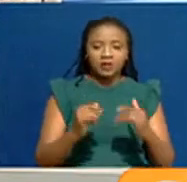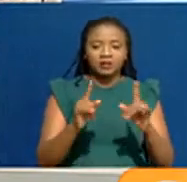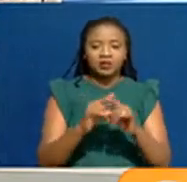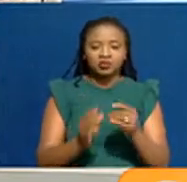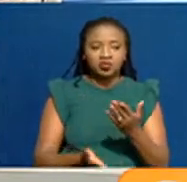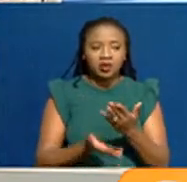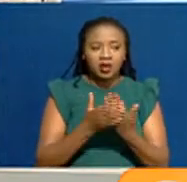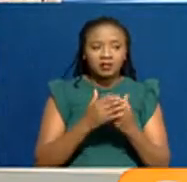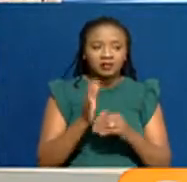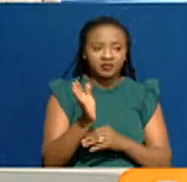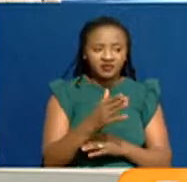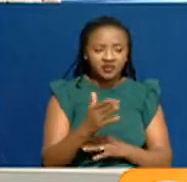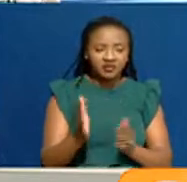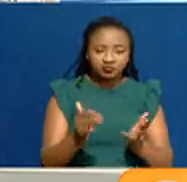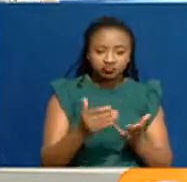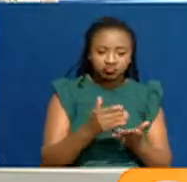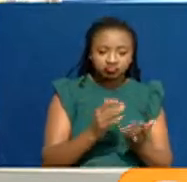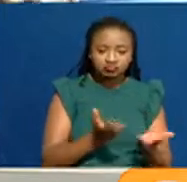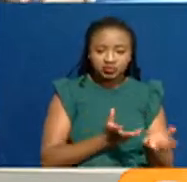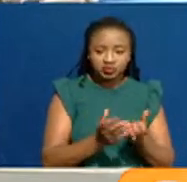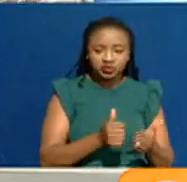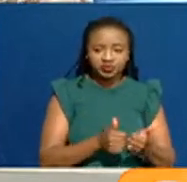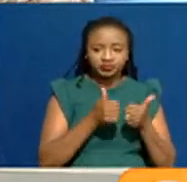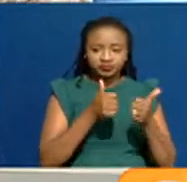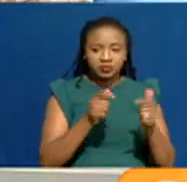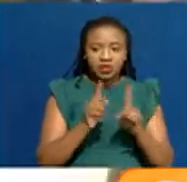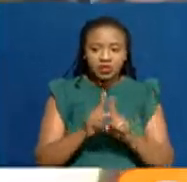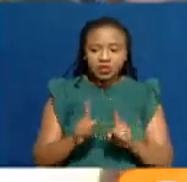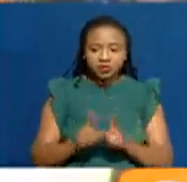na maziwa. Emily Chebet na taarifa hiyo.